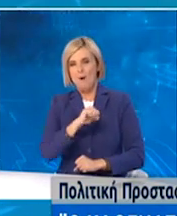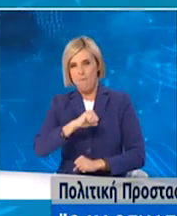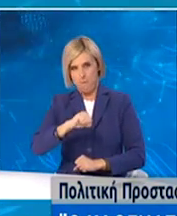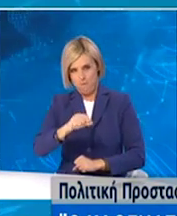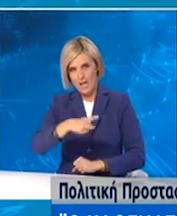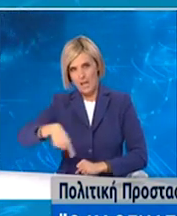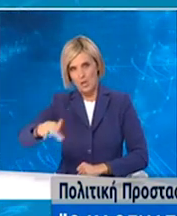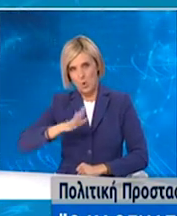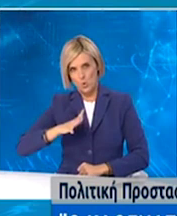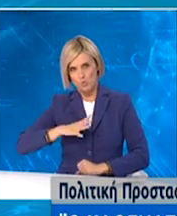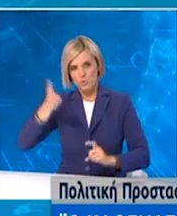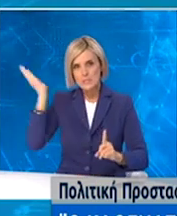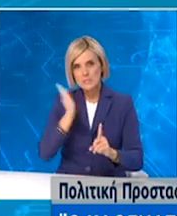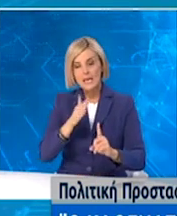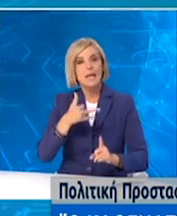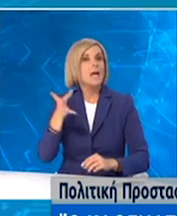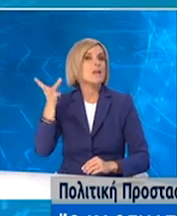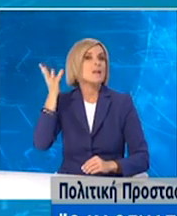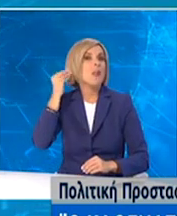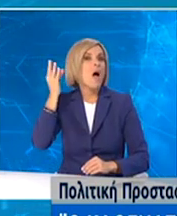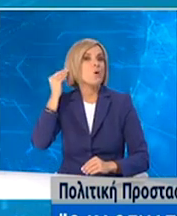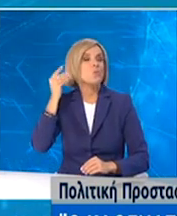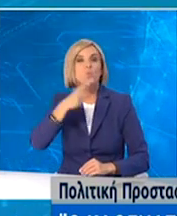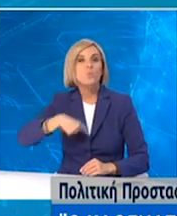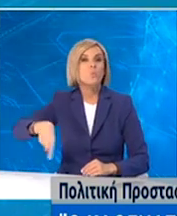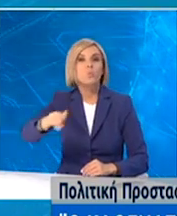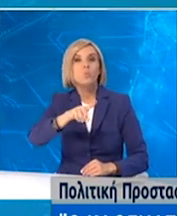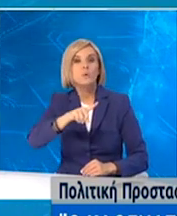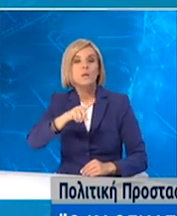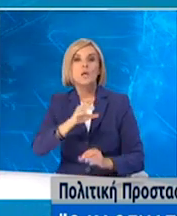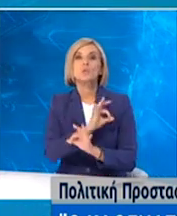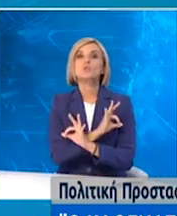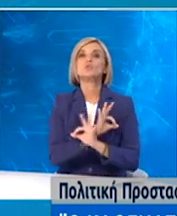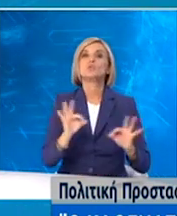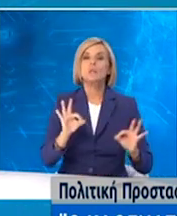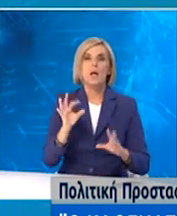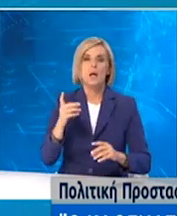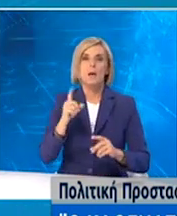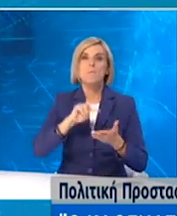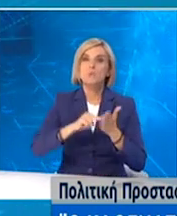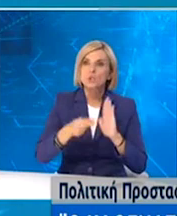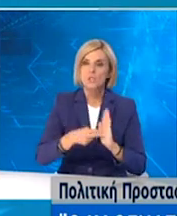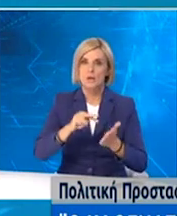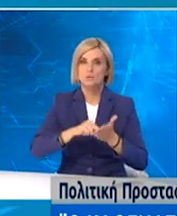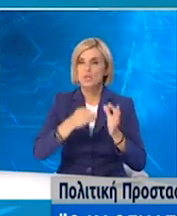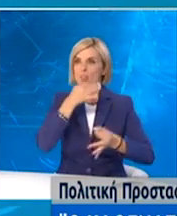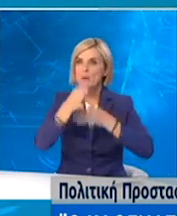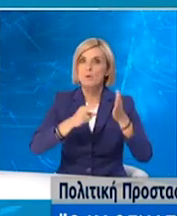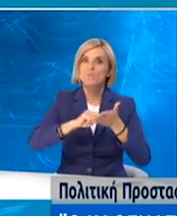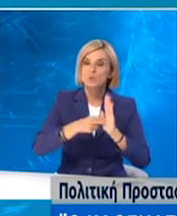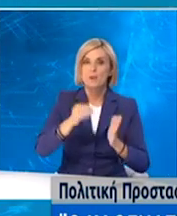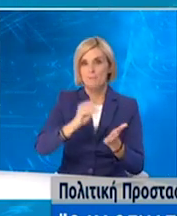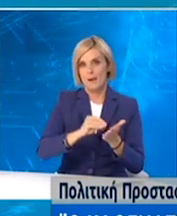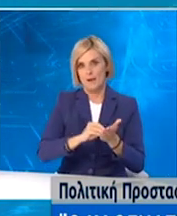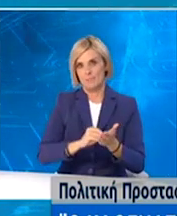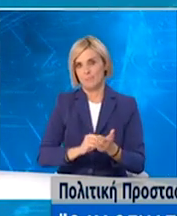γιατί ο κόσμος πρέπει να ακούει από έγκυρη πηγή την υπενθύμηση πρόσεχε, πρόσεχε, πρόσεχε? Καταρχήν,